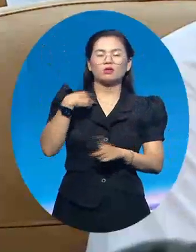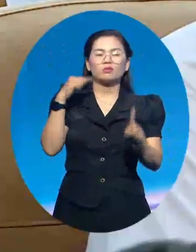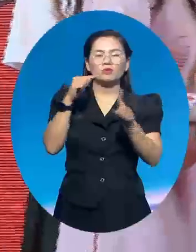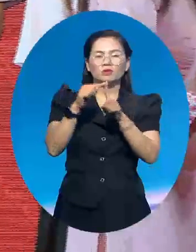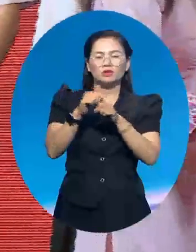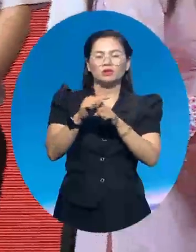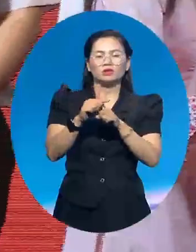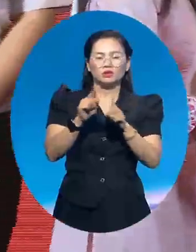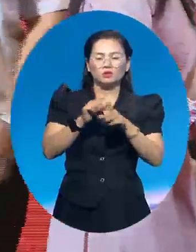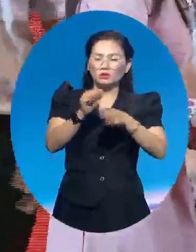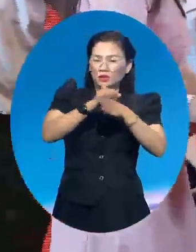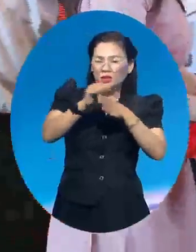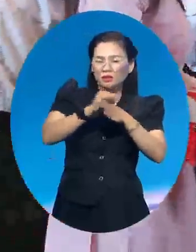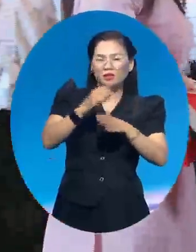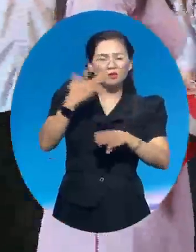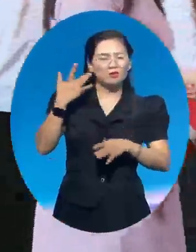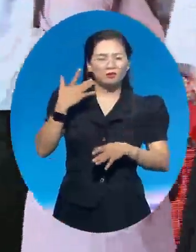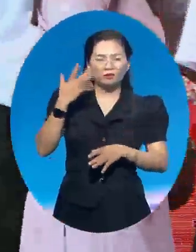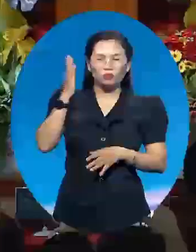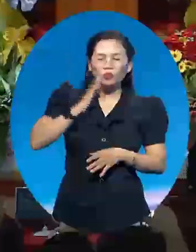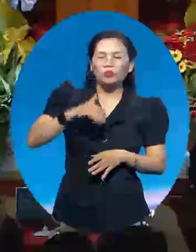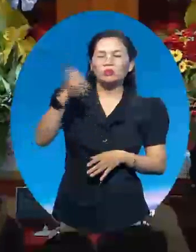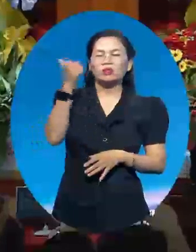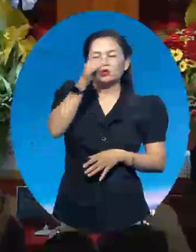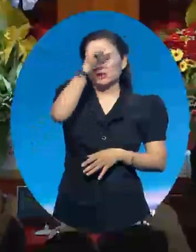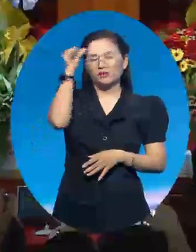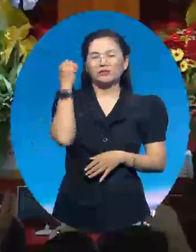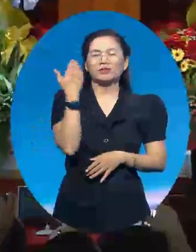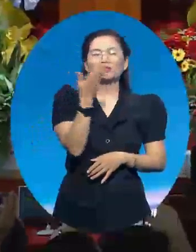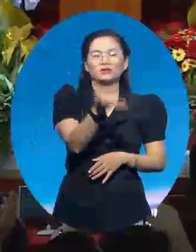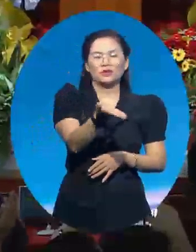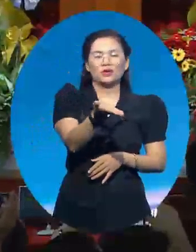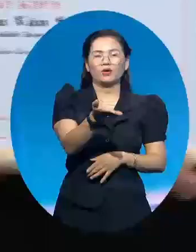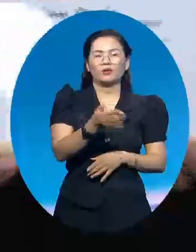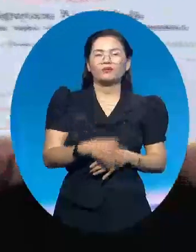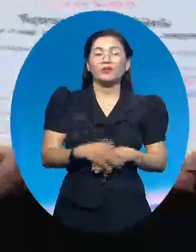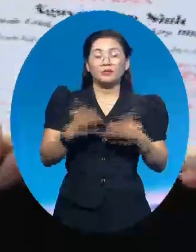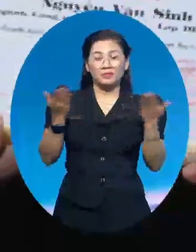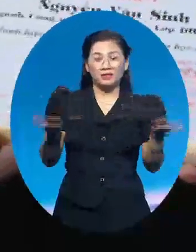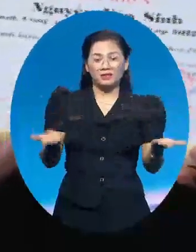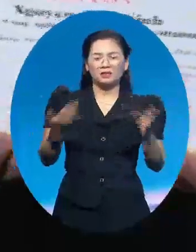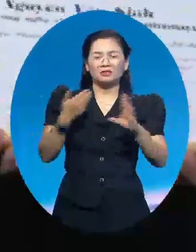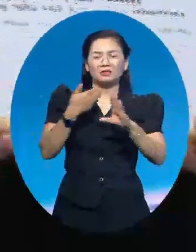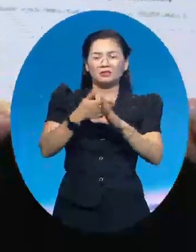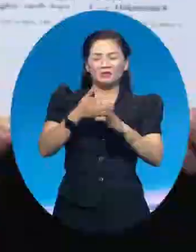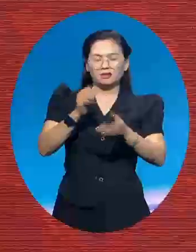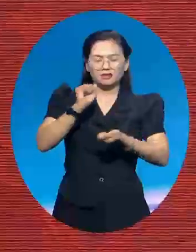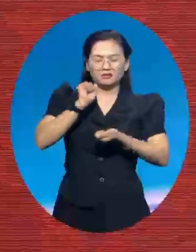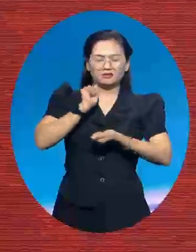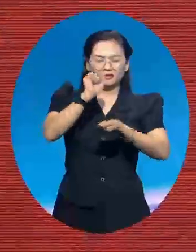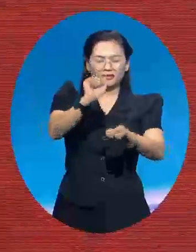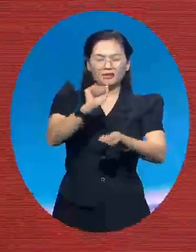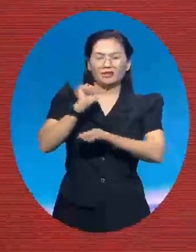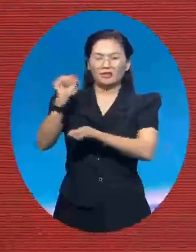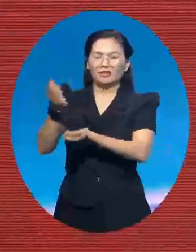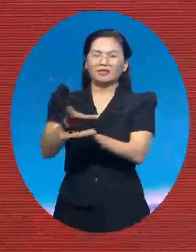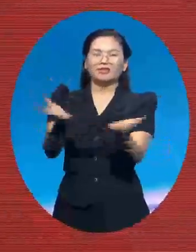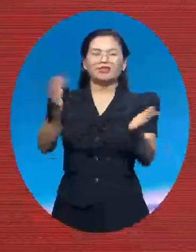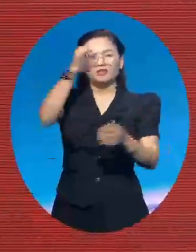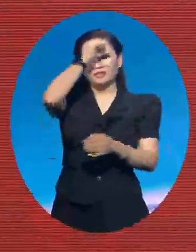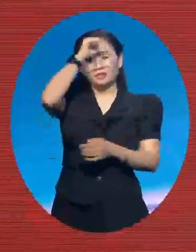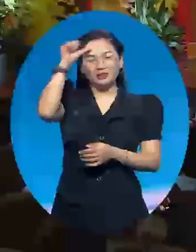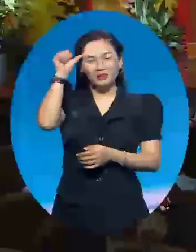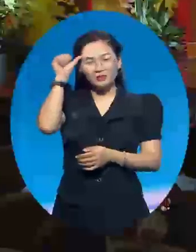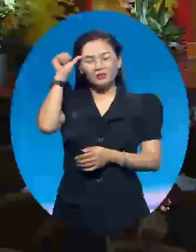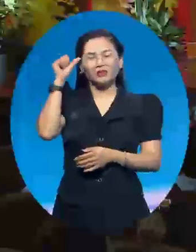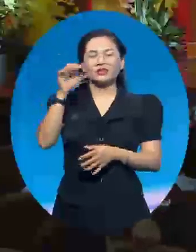đem lại sự trải nghiệm tốt nhất cho sinh viên trong học tập, nghiên cứu và khởi nghiệp. Dịp này, trường đã tặng giấy khen cho các sinh viên có kết quả cao trong đợt tuyển